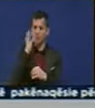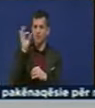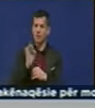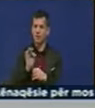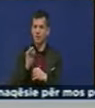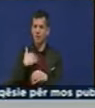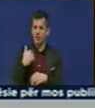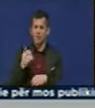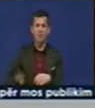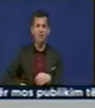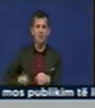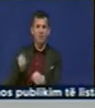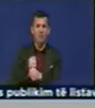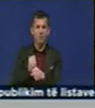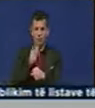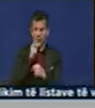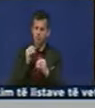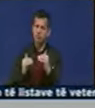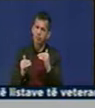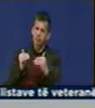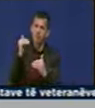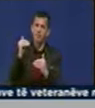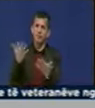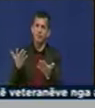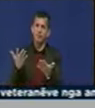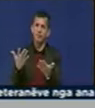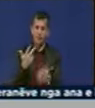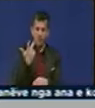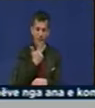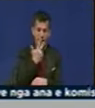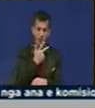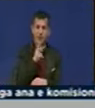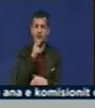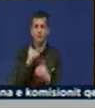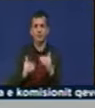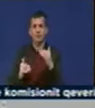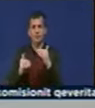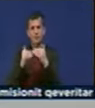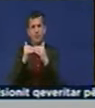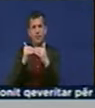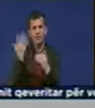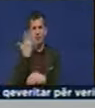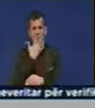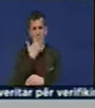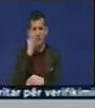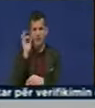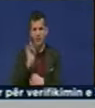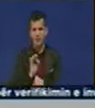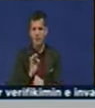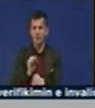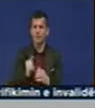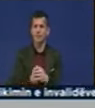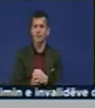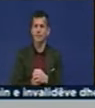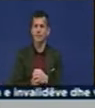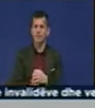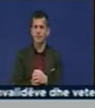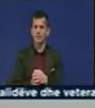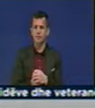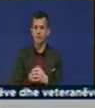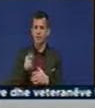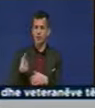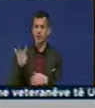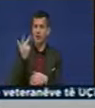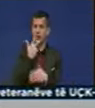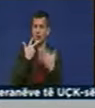punojmë në drejtim që të rrisim këtë përqindje, nga 30 në 50. Nga 38 këshilltar